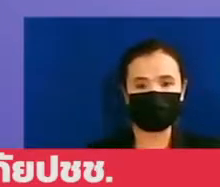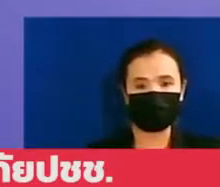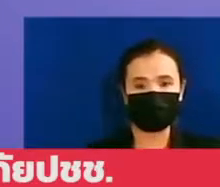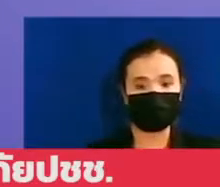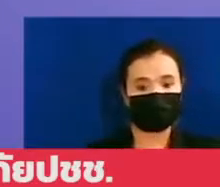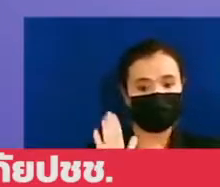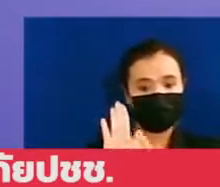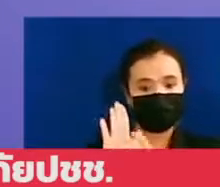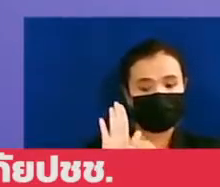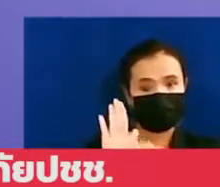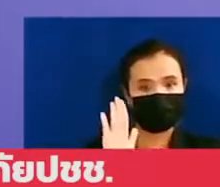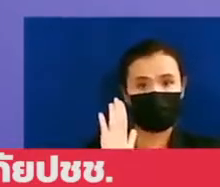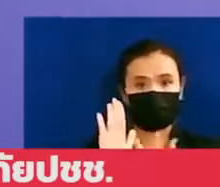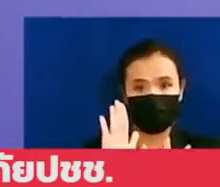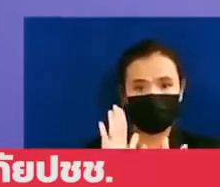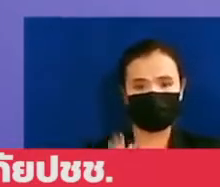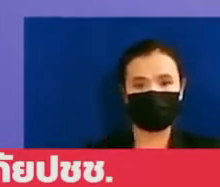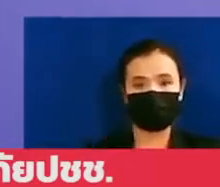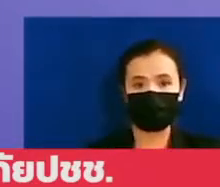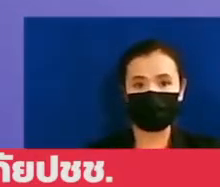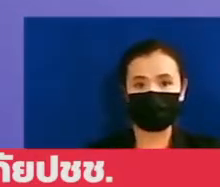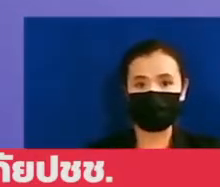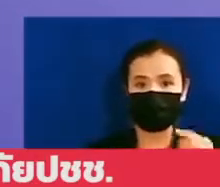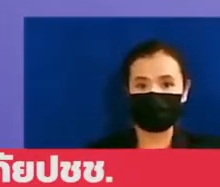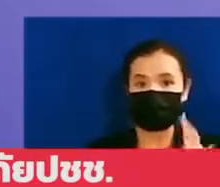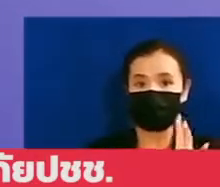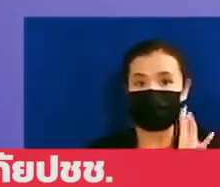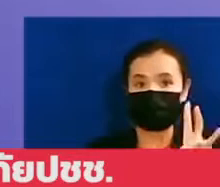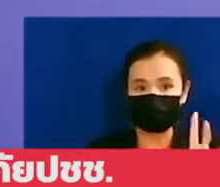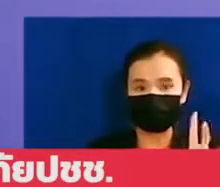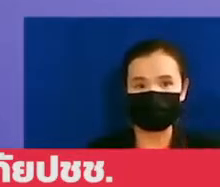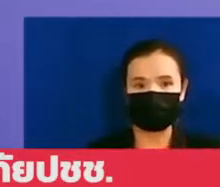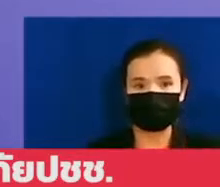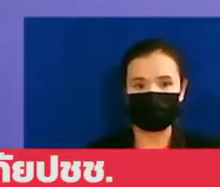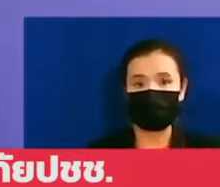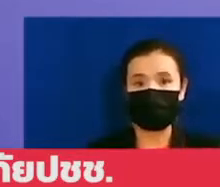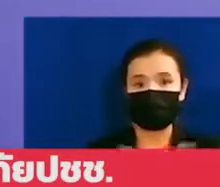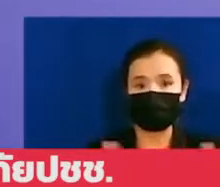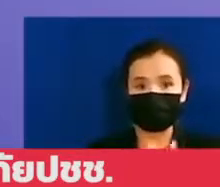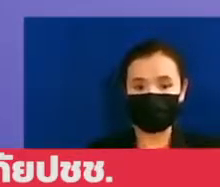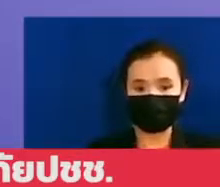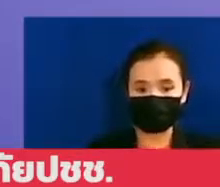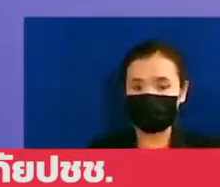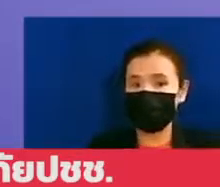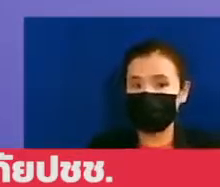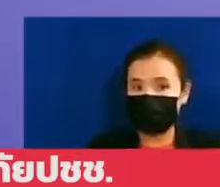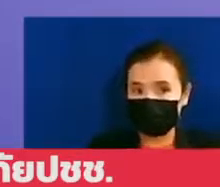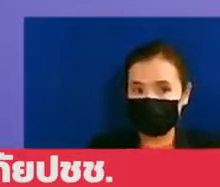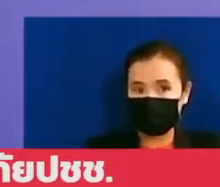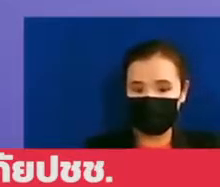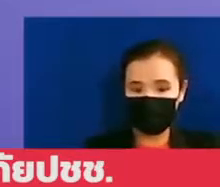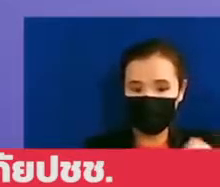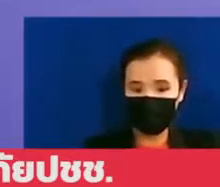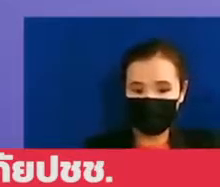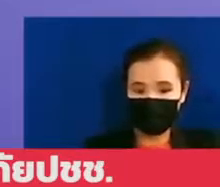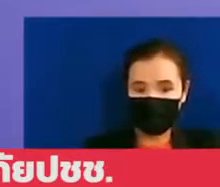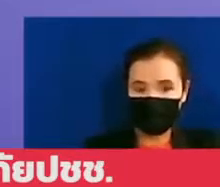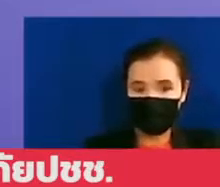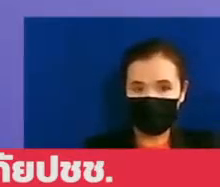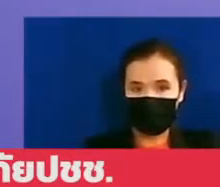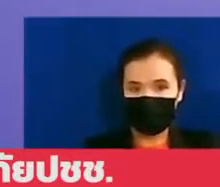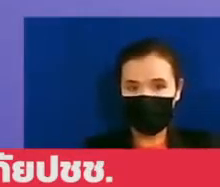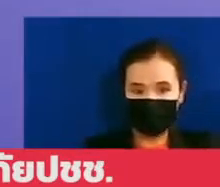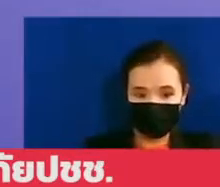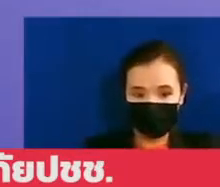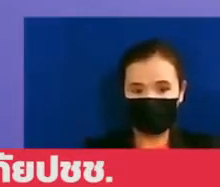คนอยู่ระหว่างรอผล559คนโดยพื้นที่ที่พบผู้ติดเชื้อสะสมมากสุดได้แก่เขตขวาง463ราย